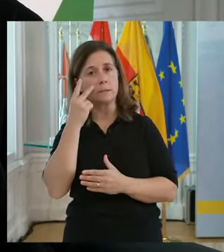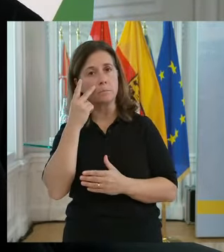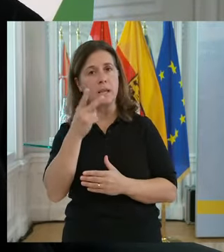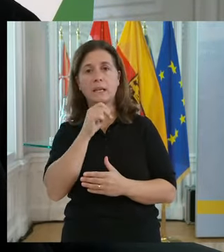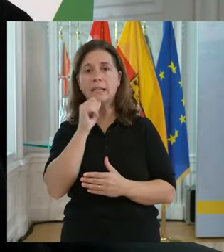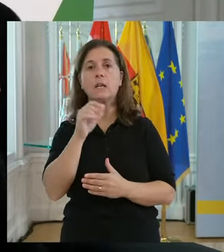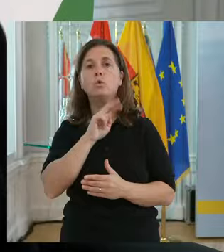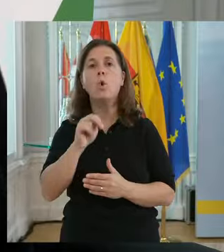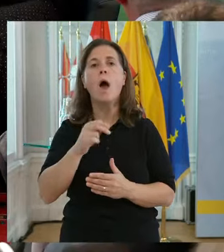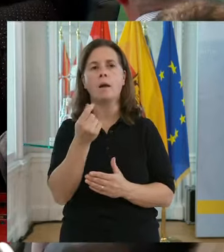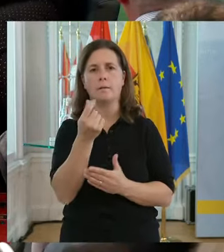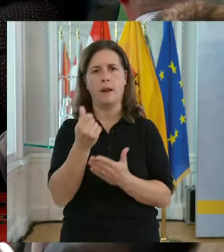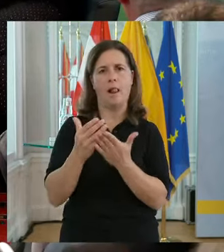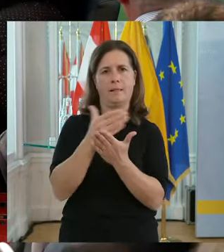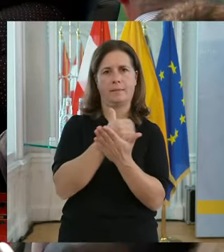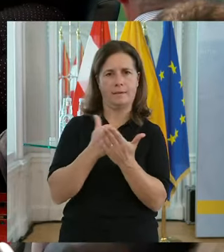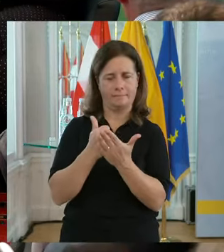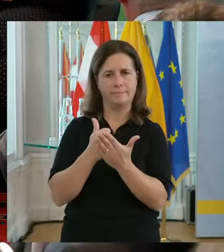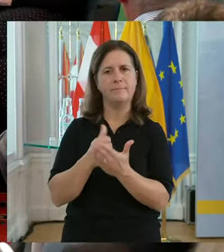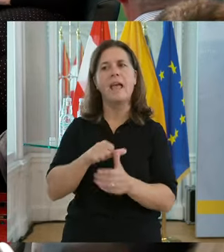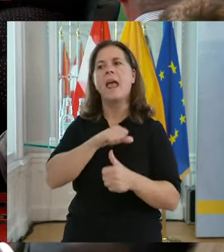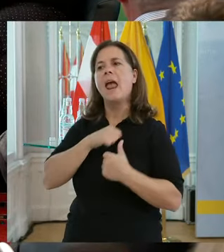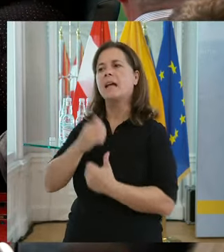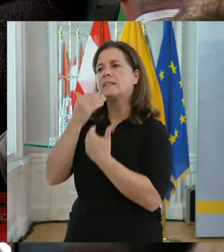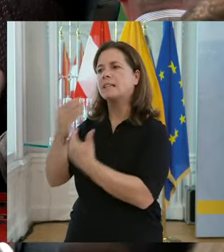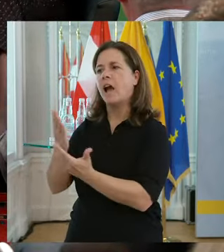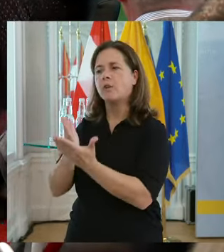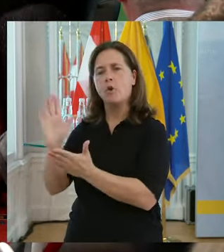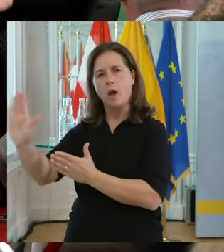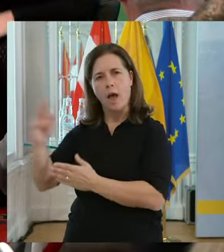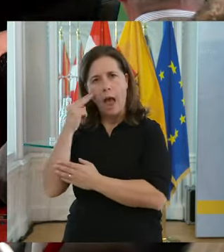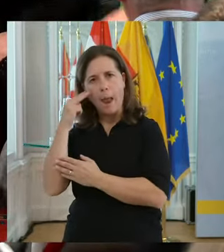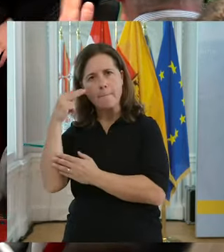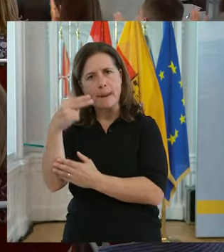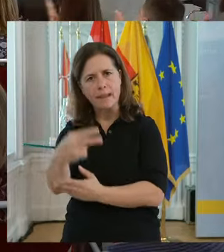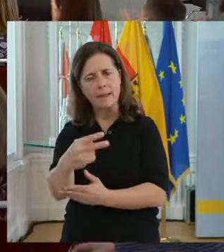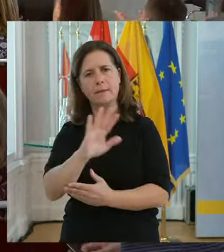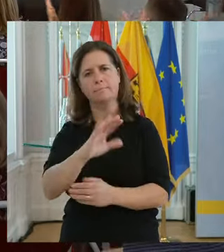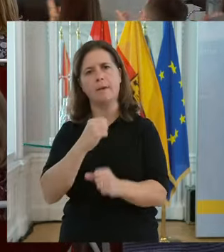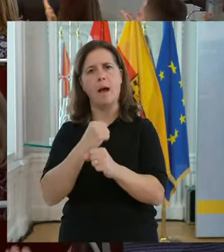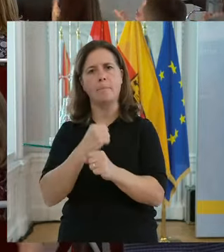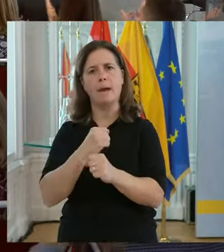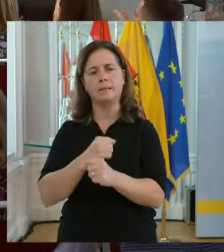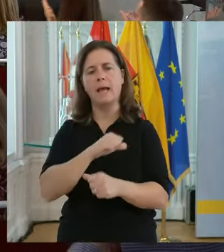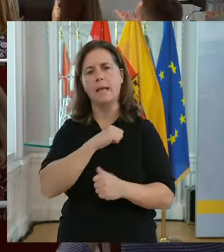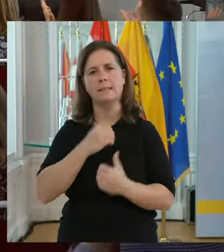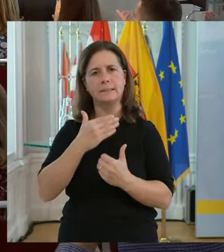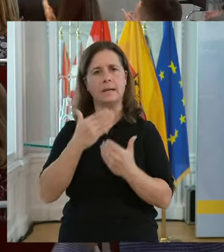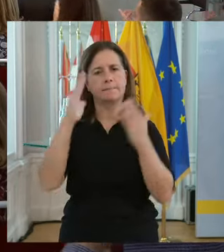ist. Herzlichen Dank für diese spannenden Einblicke, Sigrun Alten.